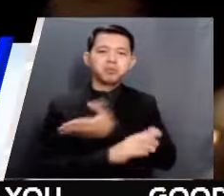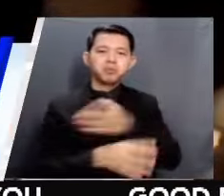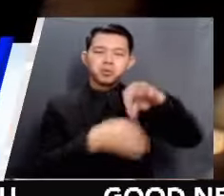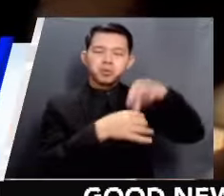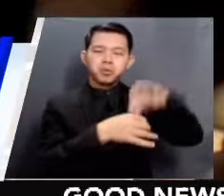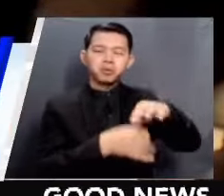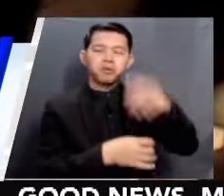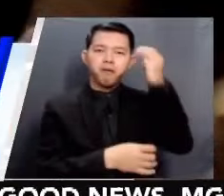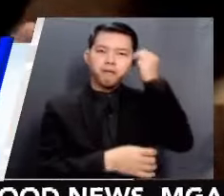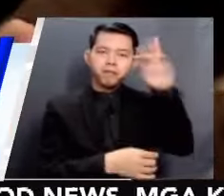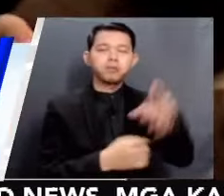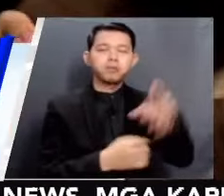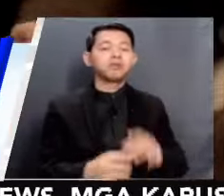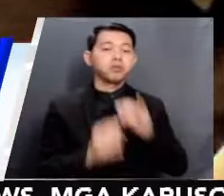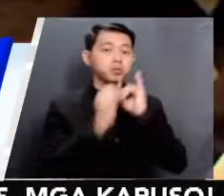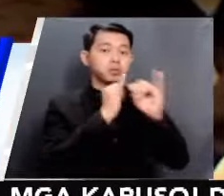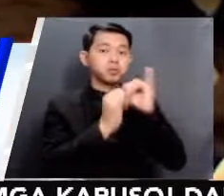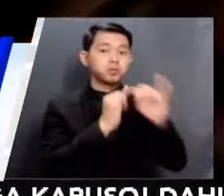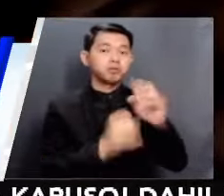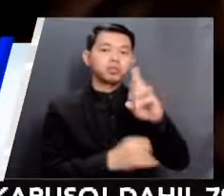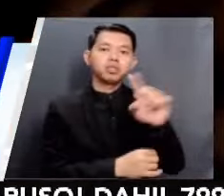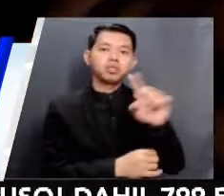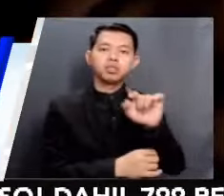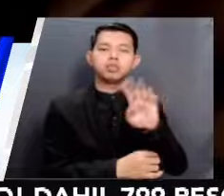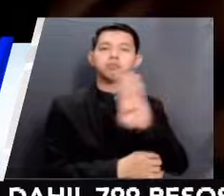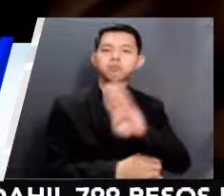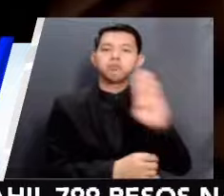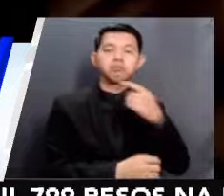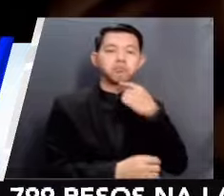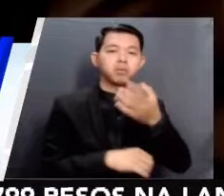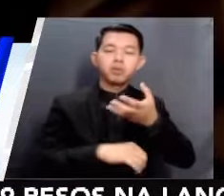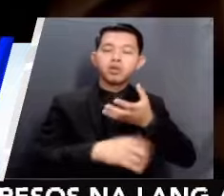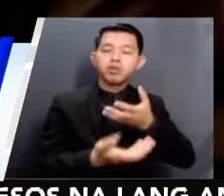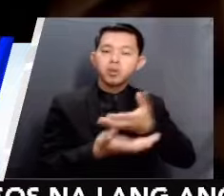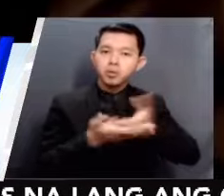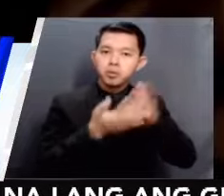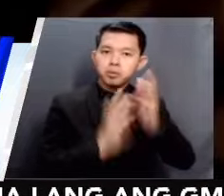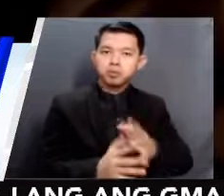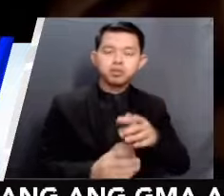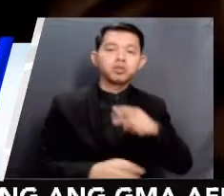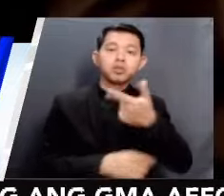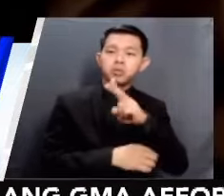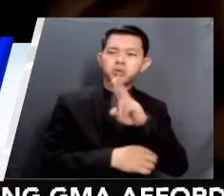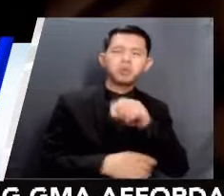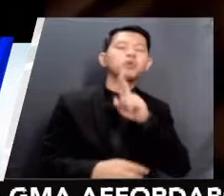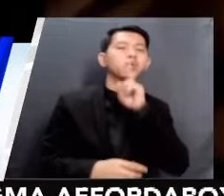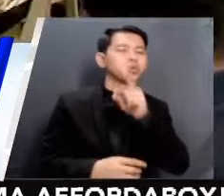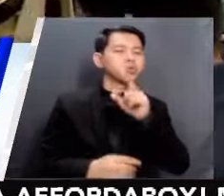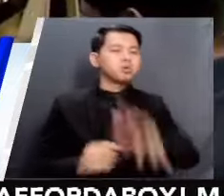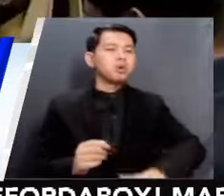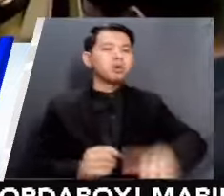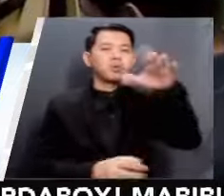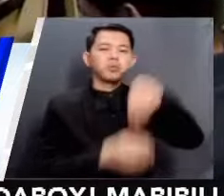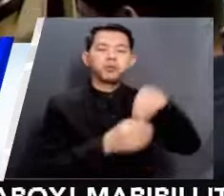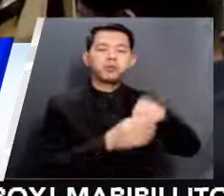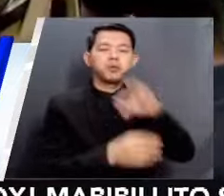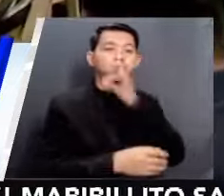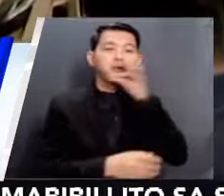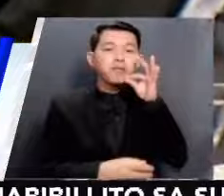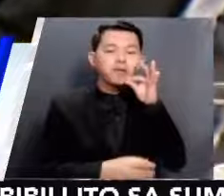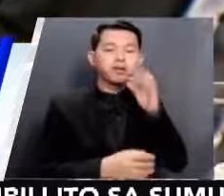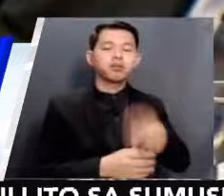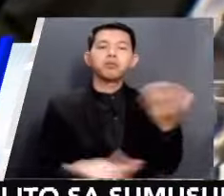DZBB, sinabi ng dating consultant ni Guo na lumaki raw talaga ang alkalde sa farm sa Tarlac, gagaya ng paulit-ulit niyang sinasabi sa mga pagdinig sa